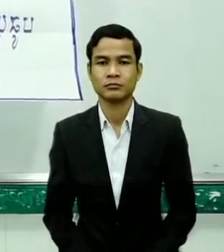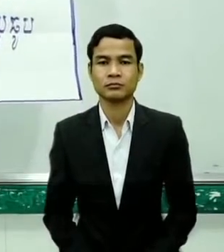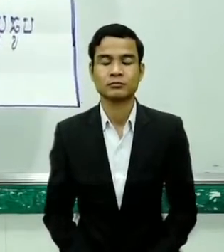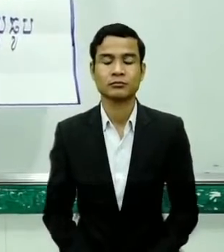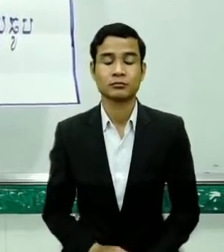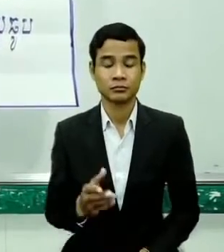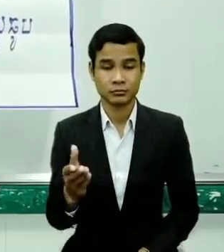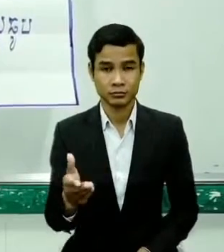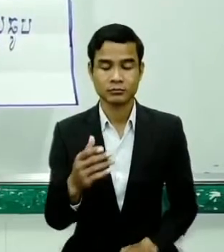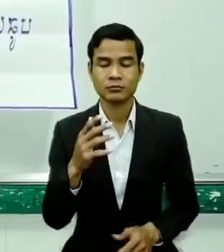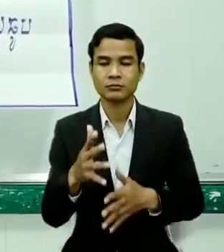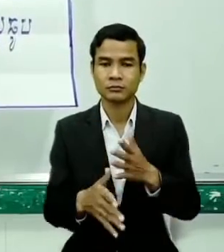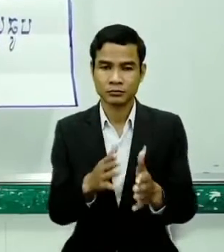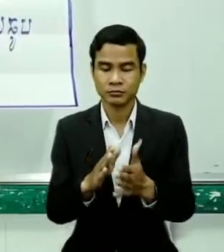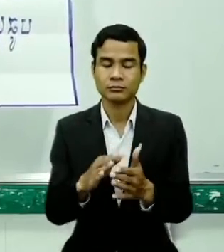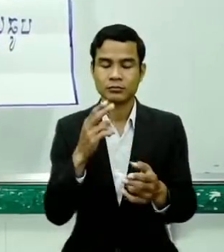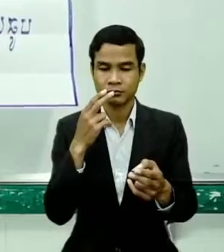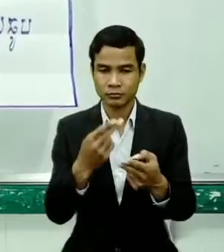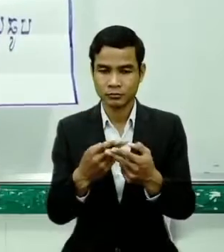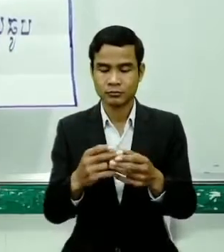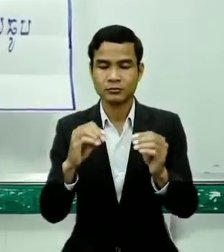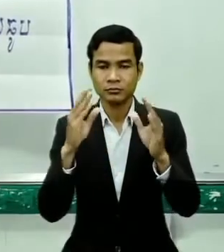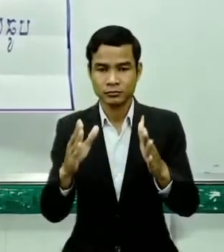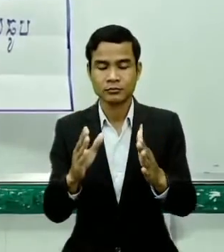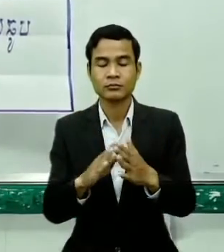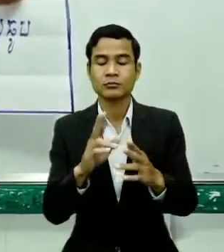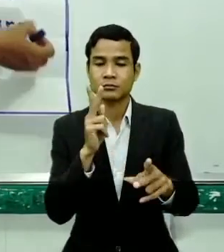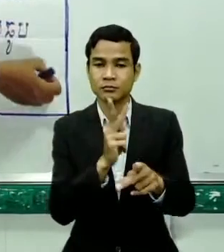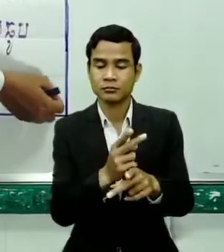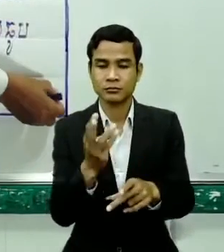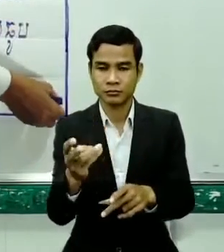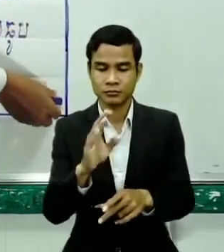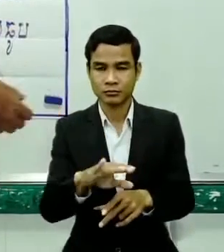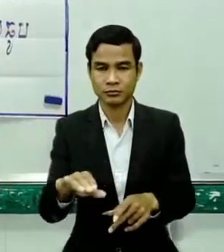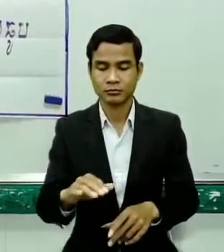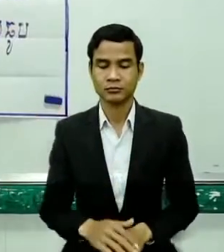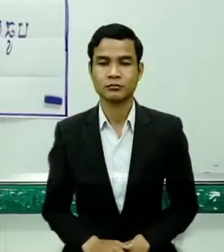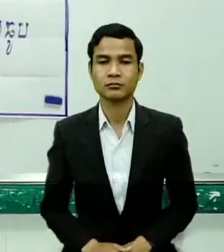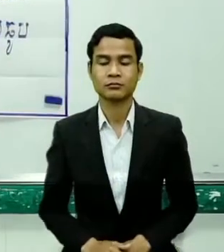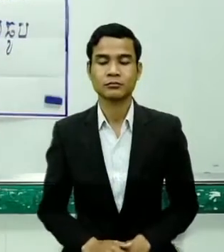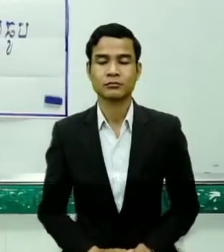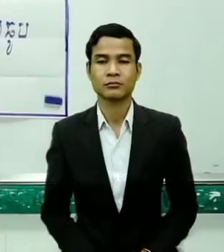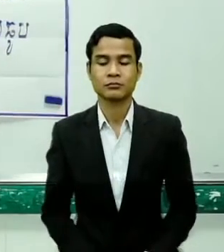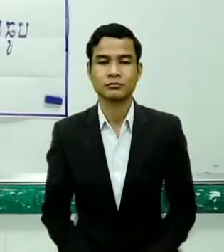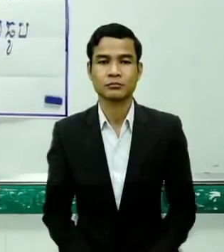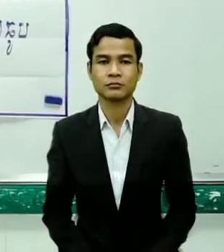chàng chẳng xong an châm lợi đây nè cụ triêm tục mình tạch tới hai